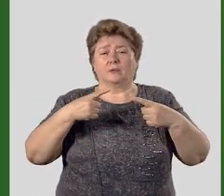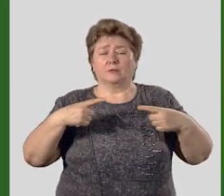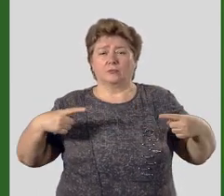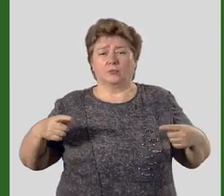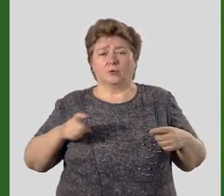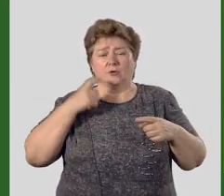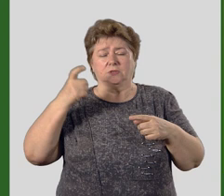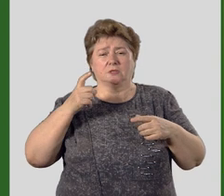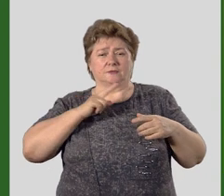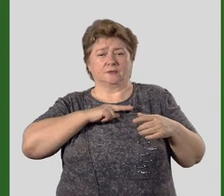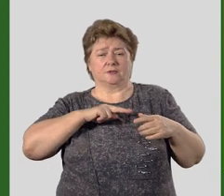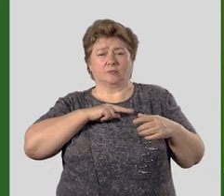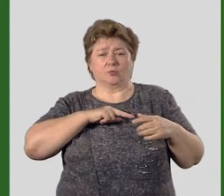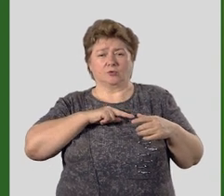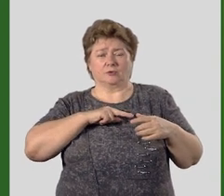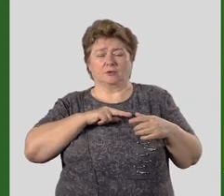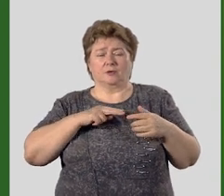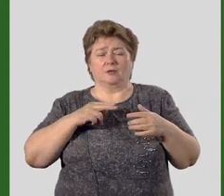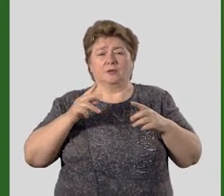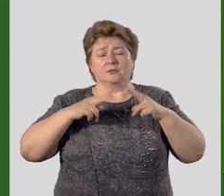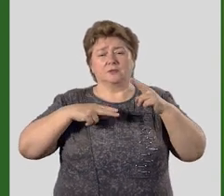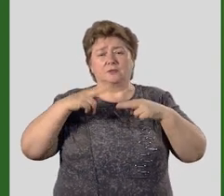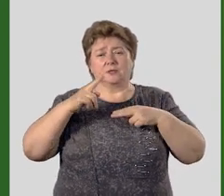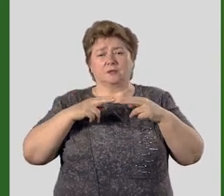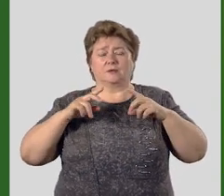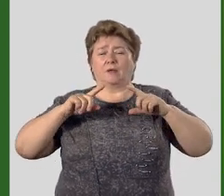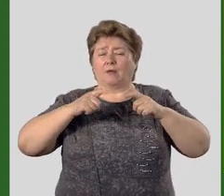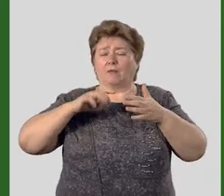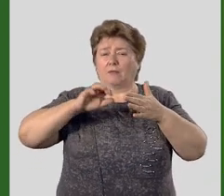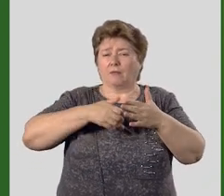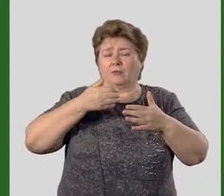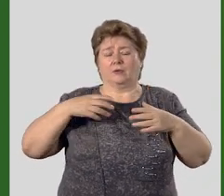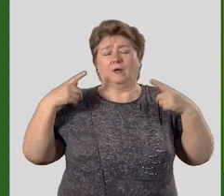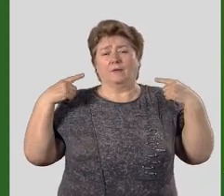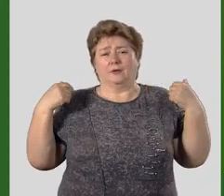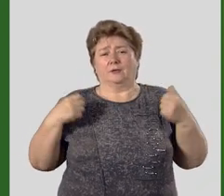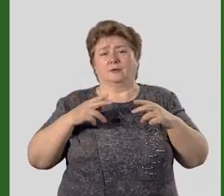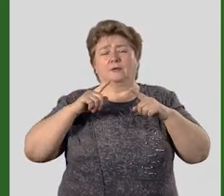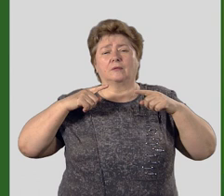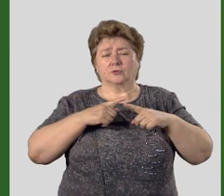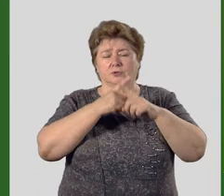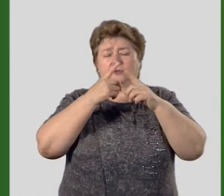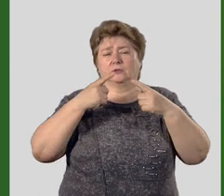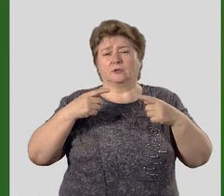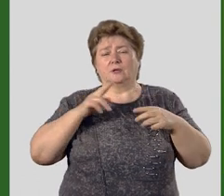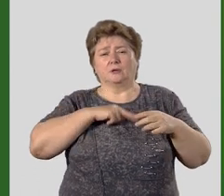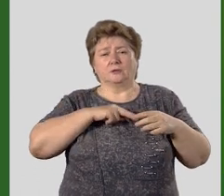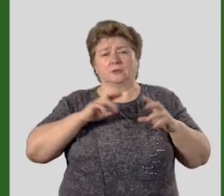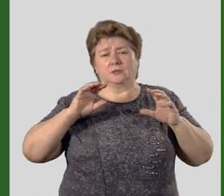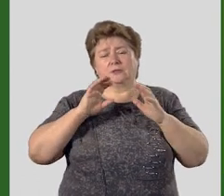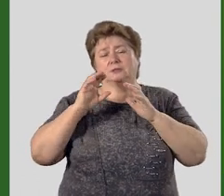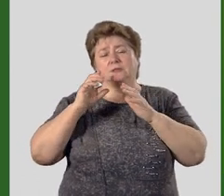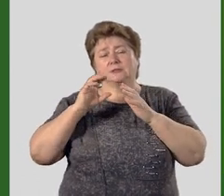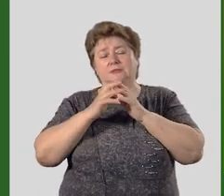любой хозяйственной деятельности. Строители, геологи, военные, инженеры и труженики